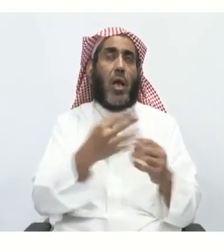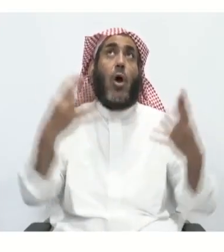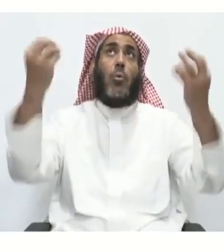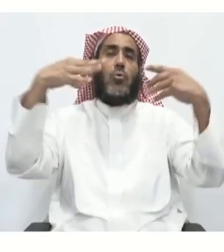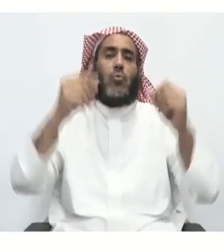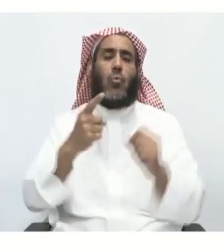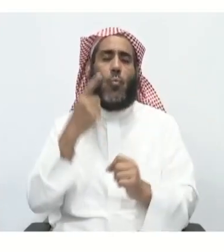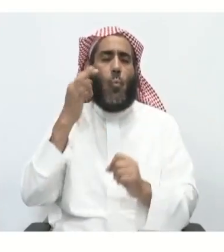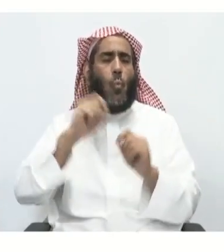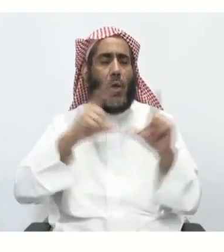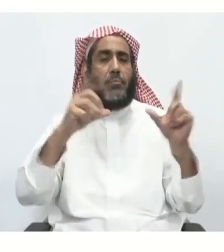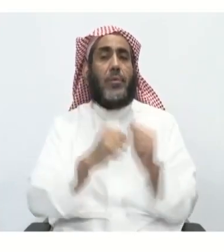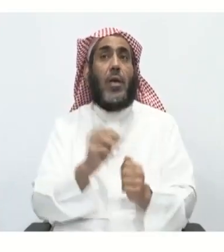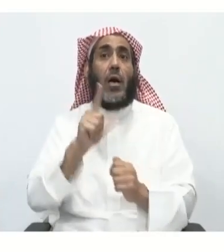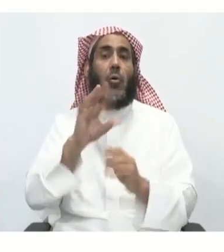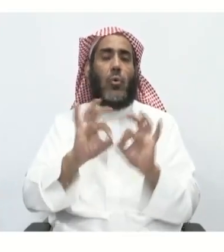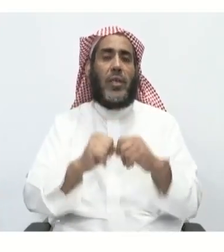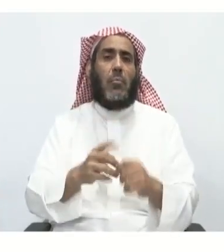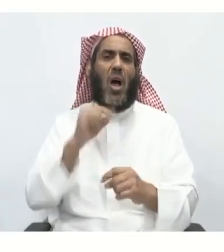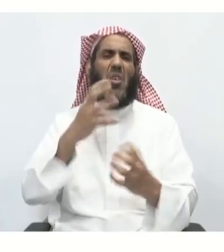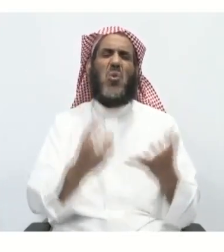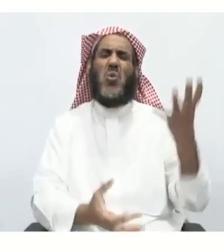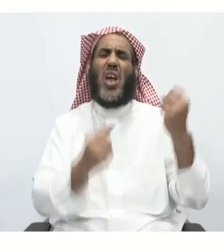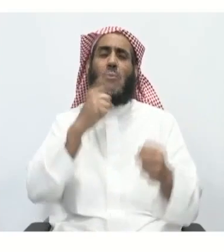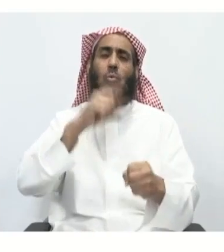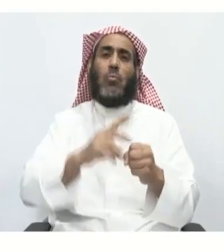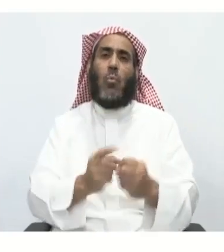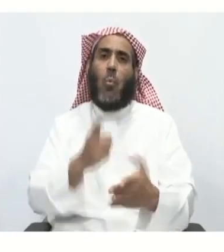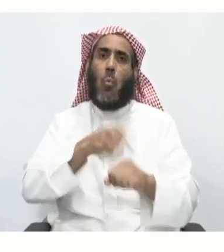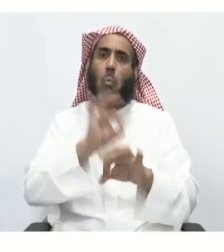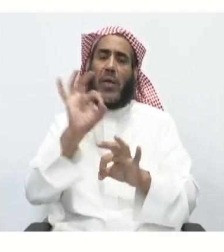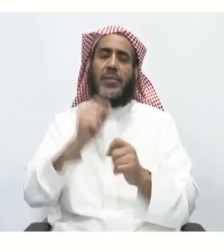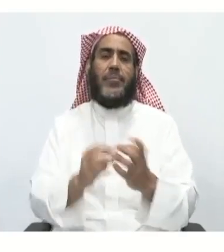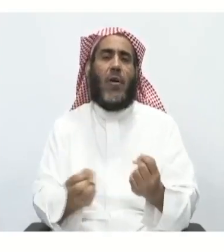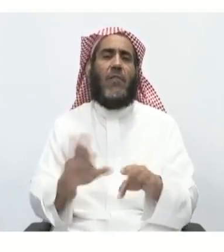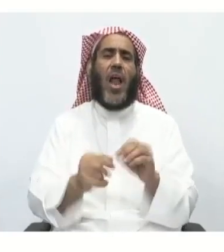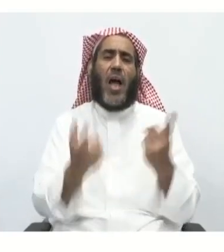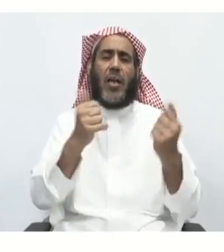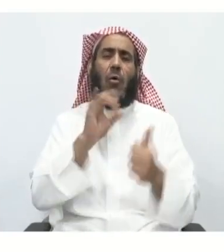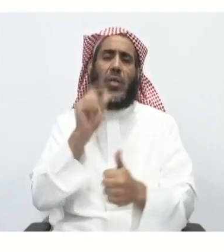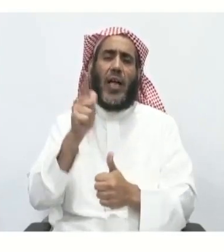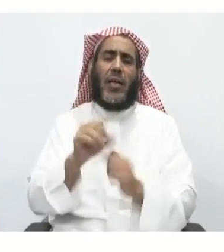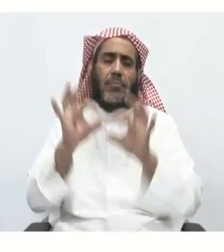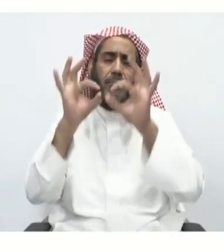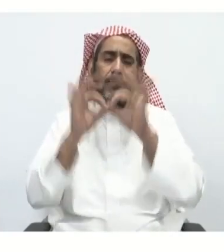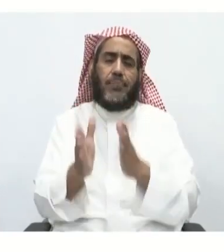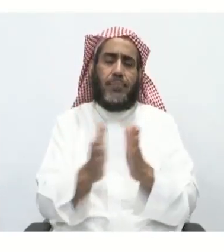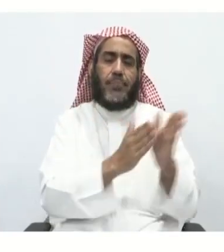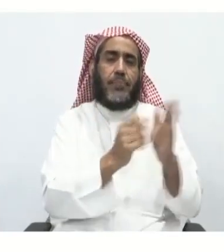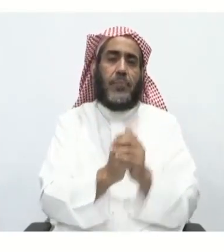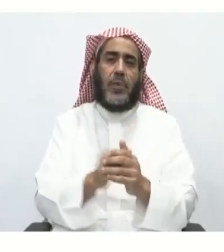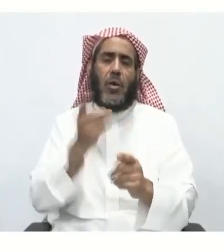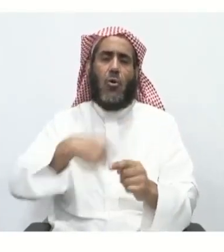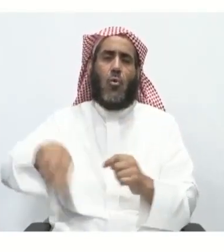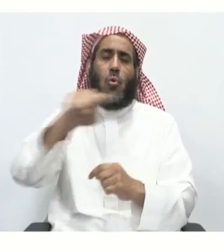معلوم ايضا قوله تعالى هذه جهنم التي كنتم توعدون ايضا قوله تعالى